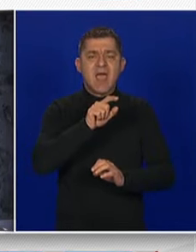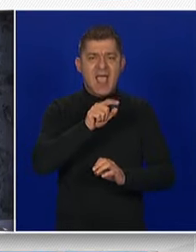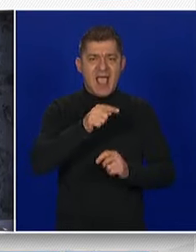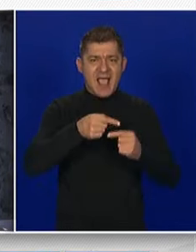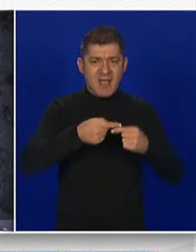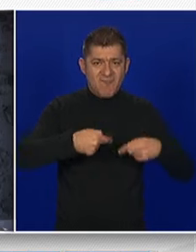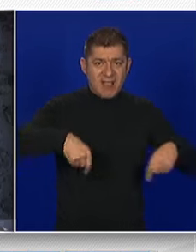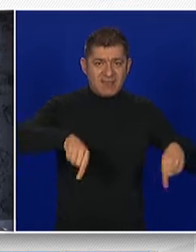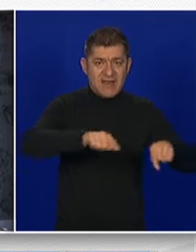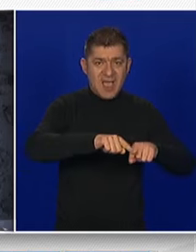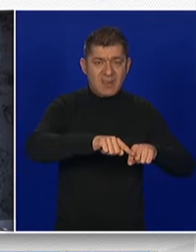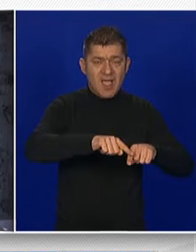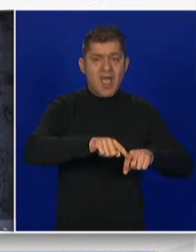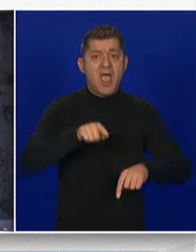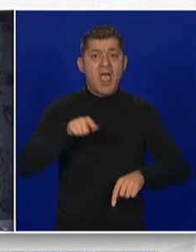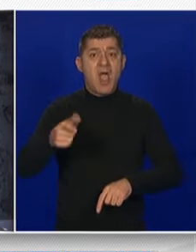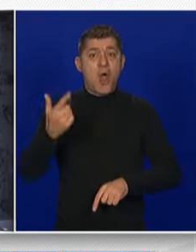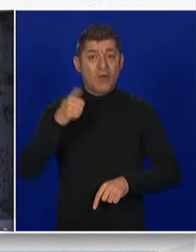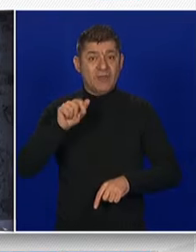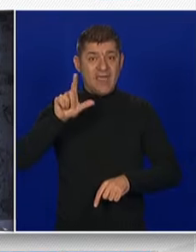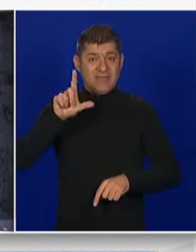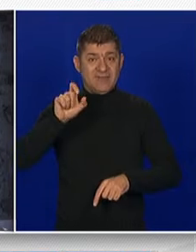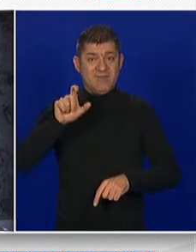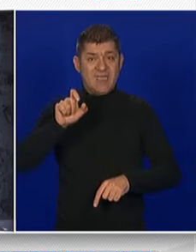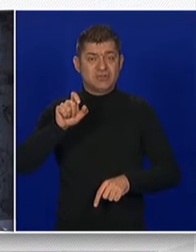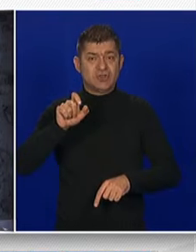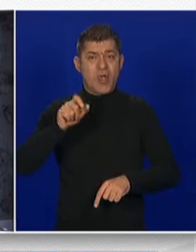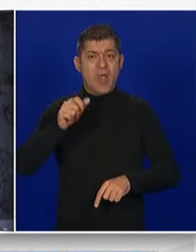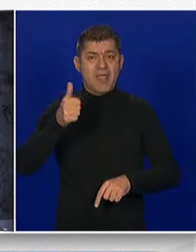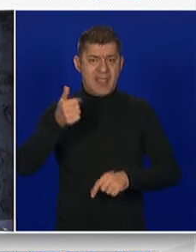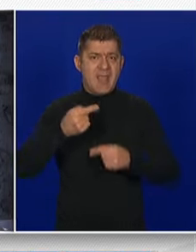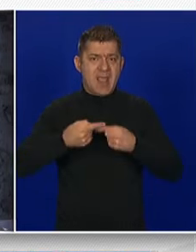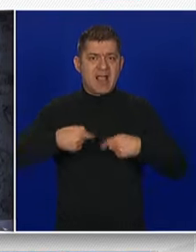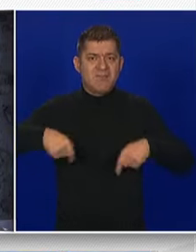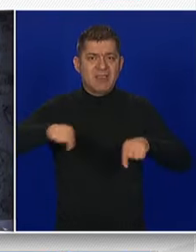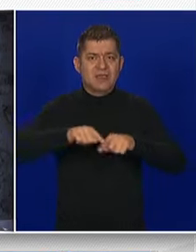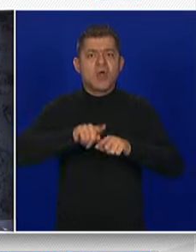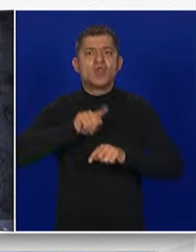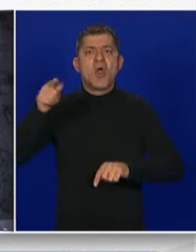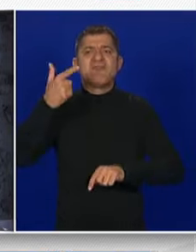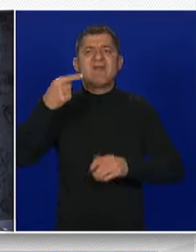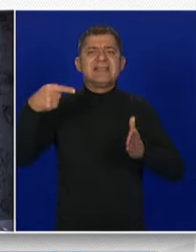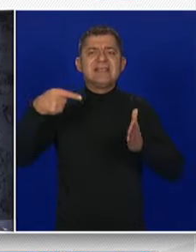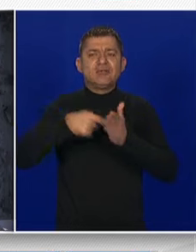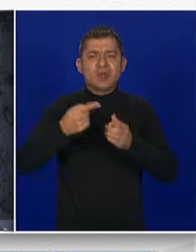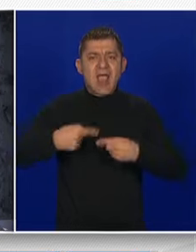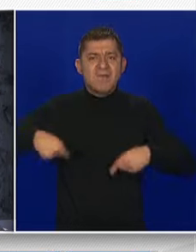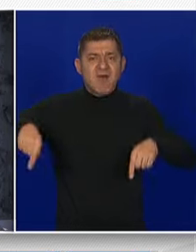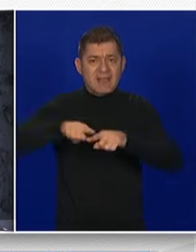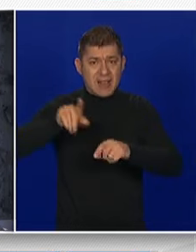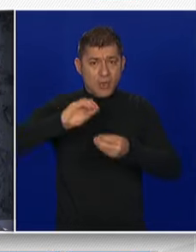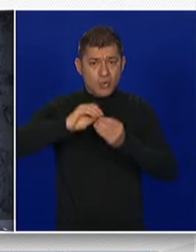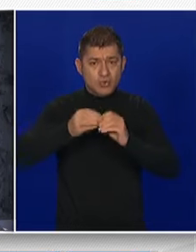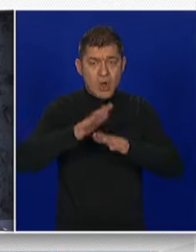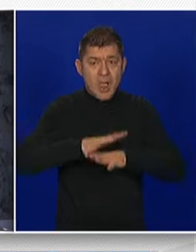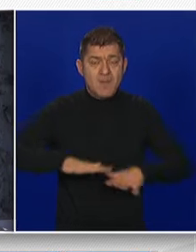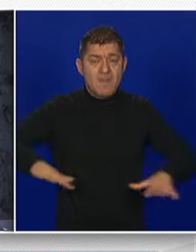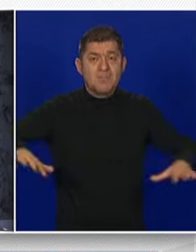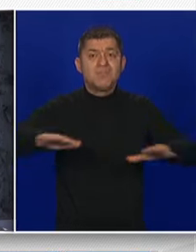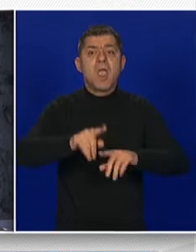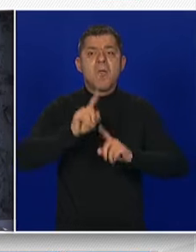Za prodavaonice od 201 kvadrat do 2000 mora biti za